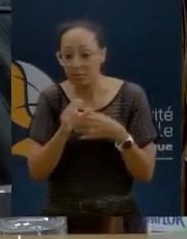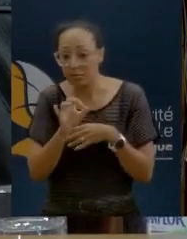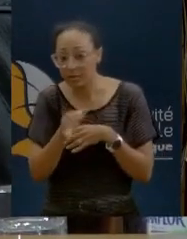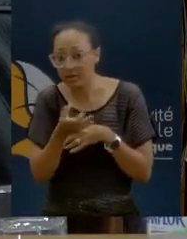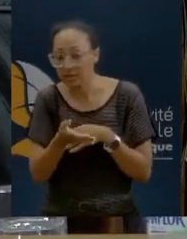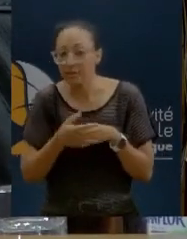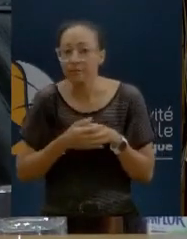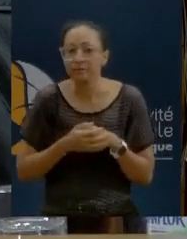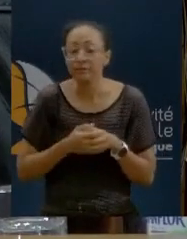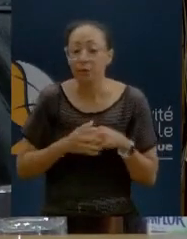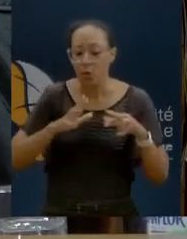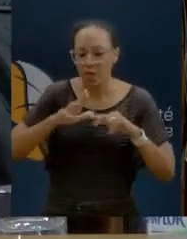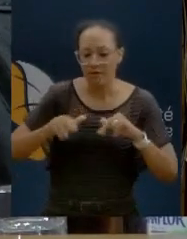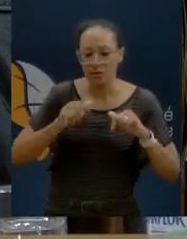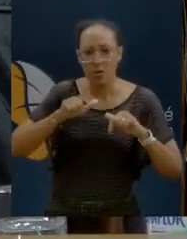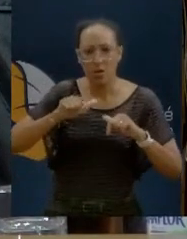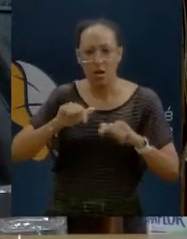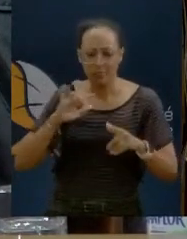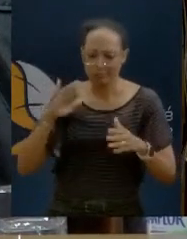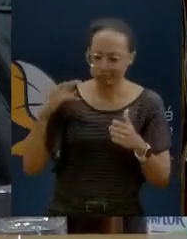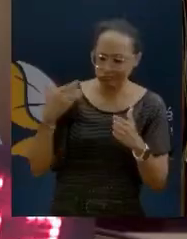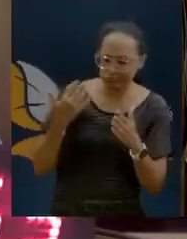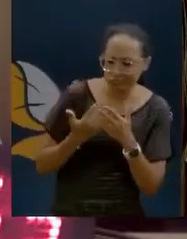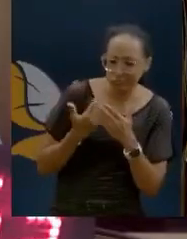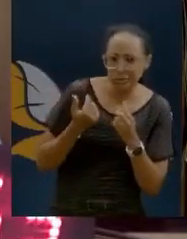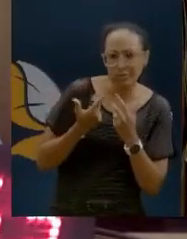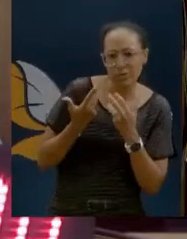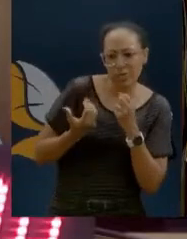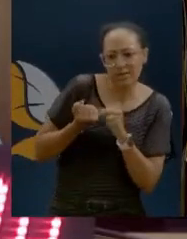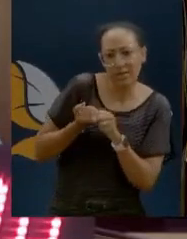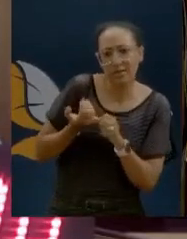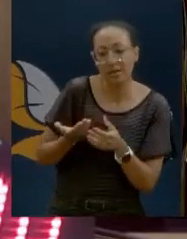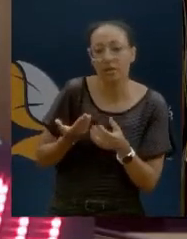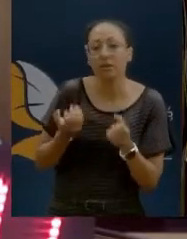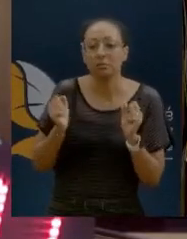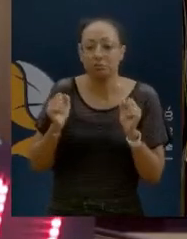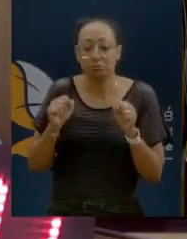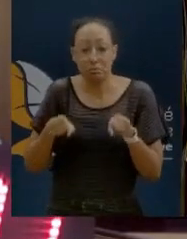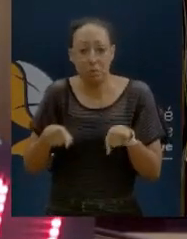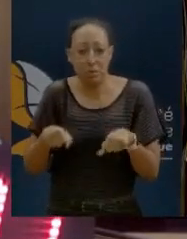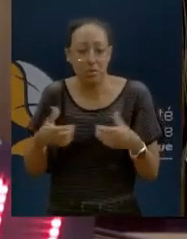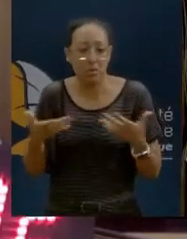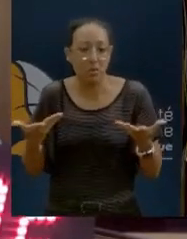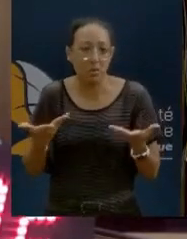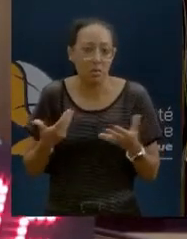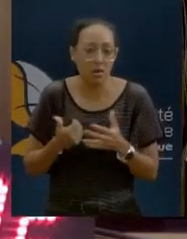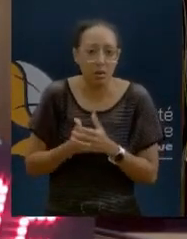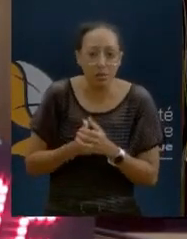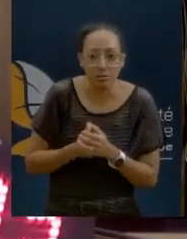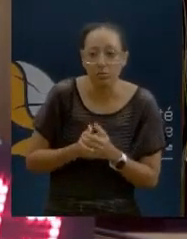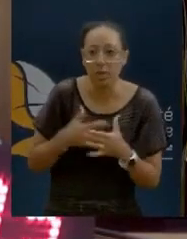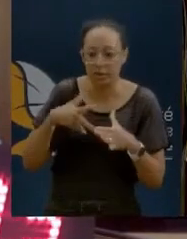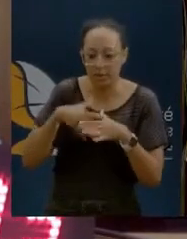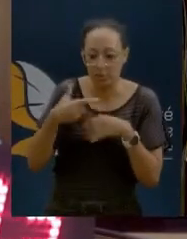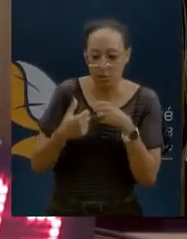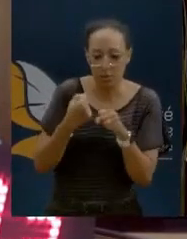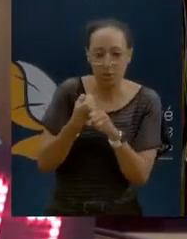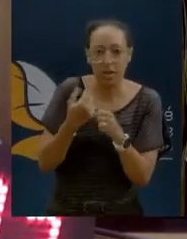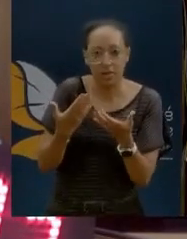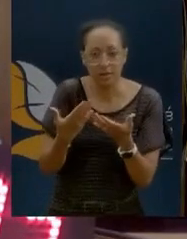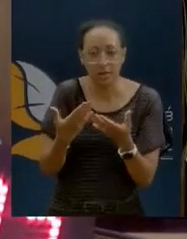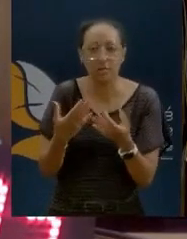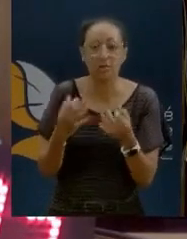Cette convention existe depuis déjà plusieurs années. Nous pouvons parfaitement, en début d'année, selon